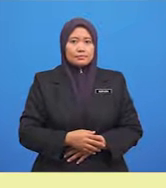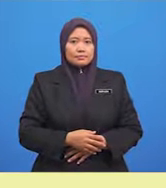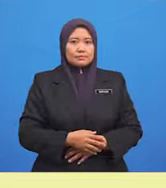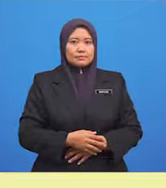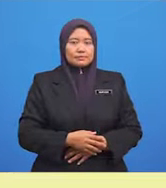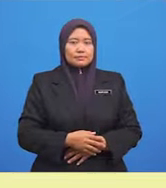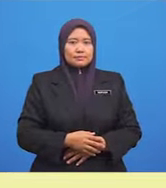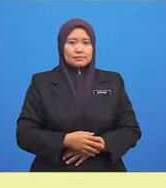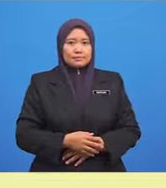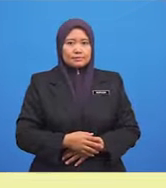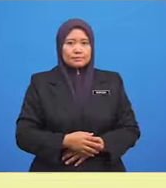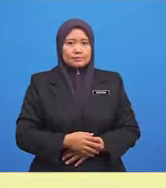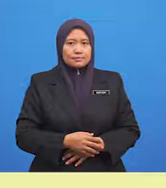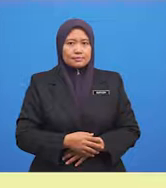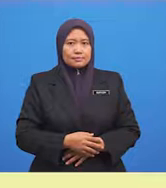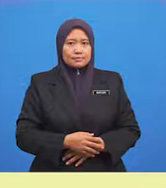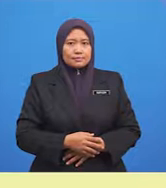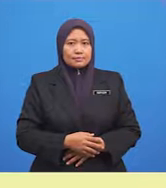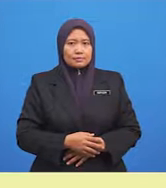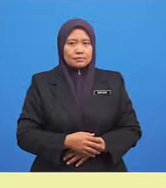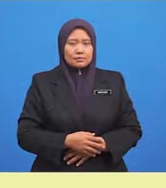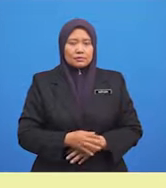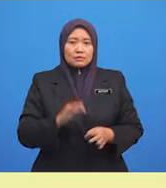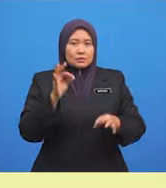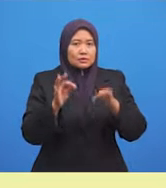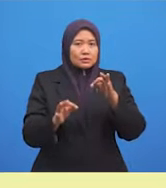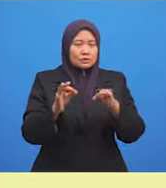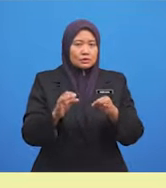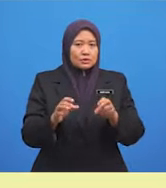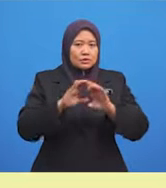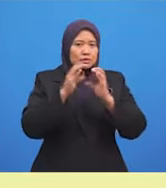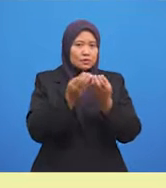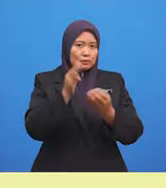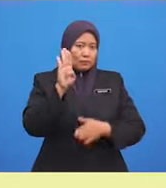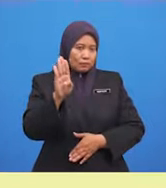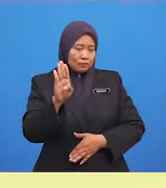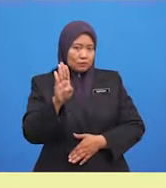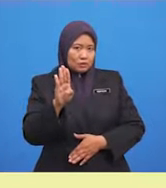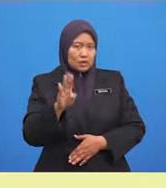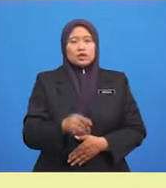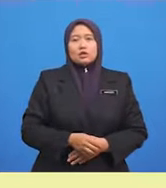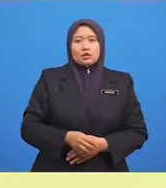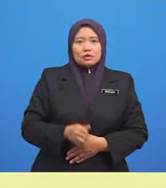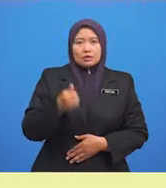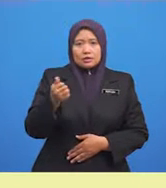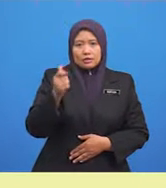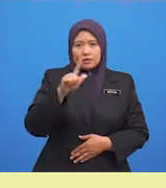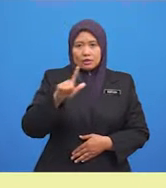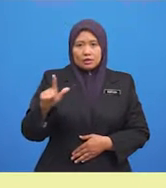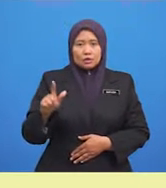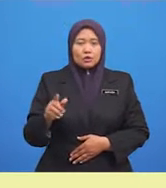satu contoh di sini. Jika set B ialah buah-buahan tempatan di Malaysia,